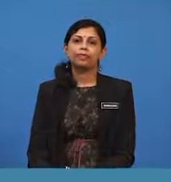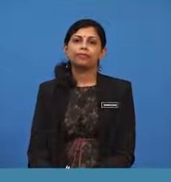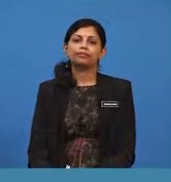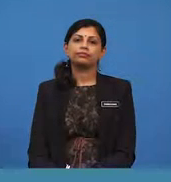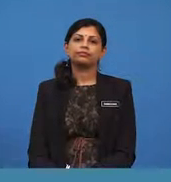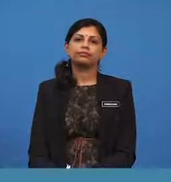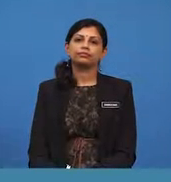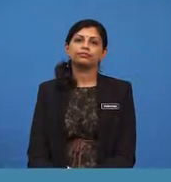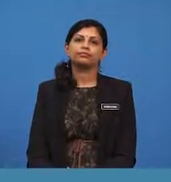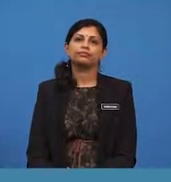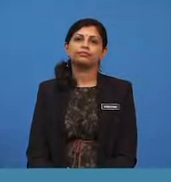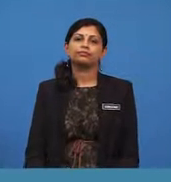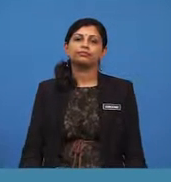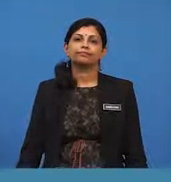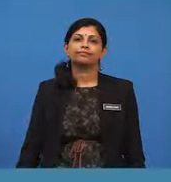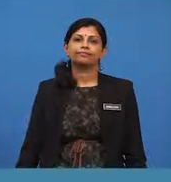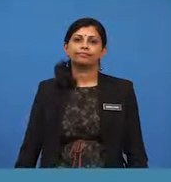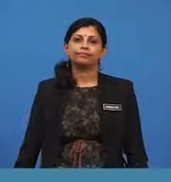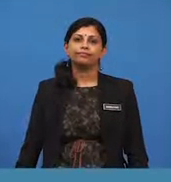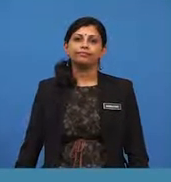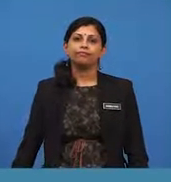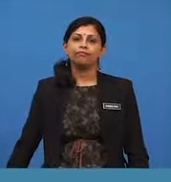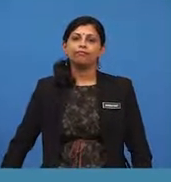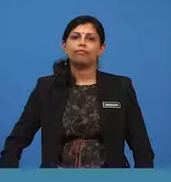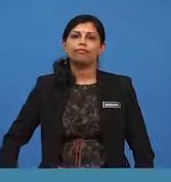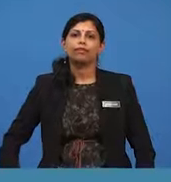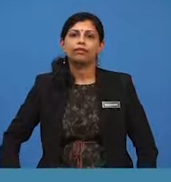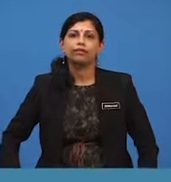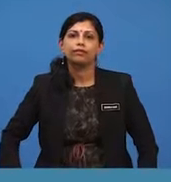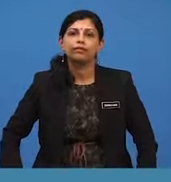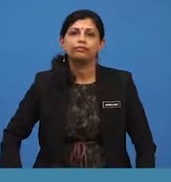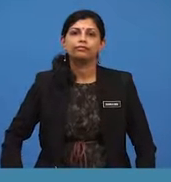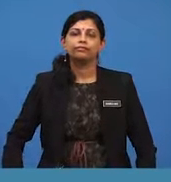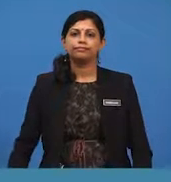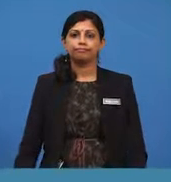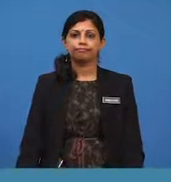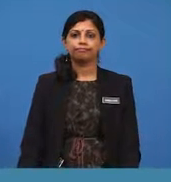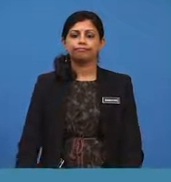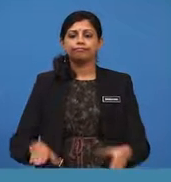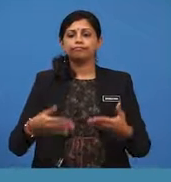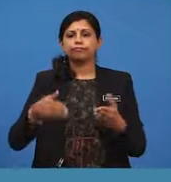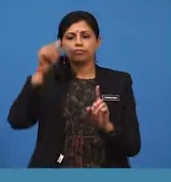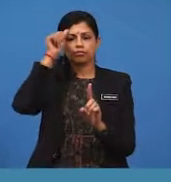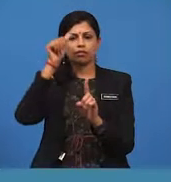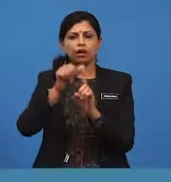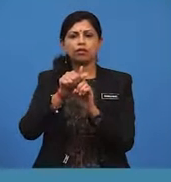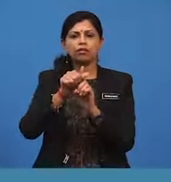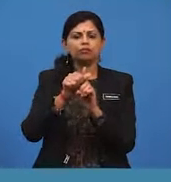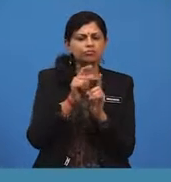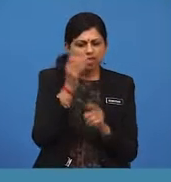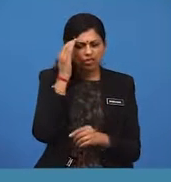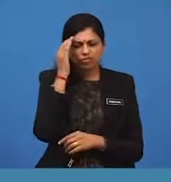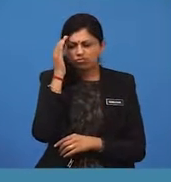Ya, murid-murid. Arah arus aruhan pada konduktor dawai lurus boleh ditentukan dengan menggunakan